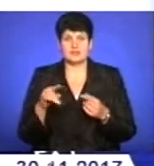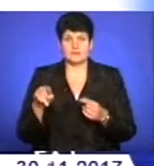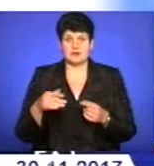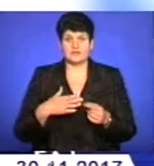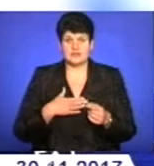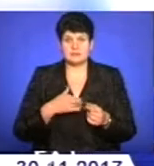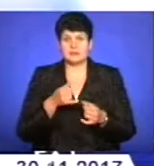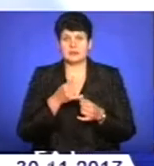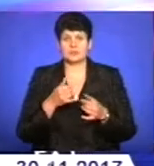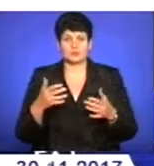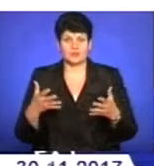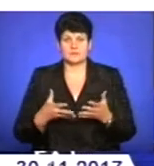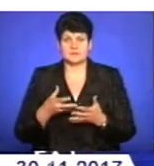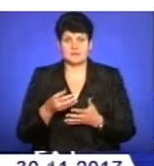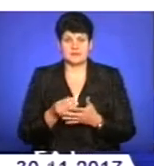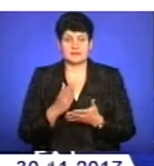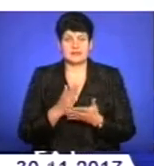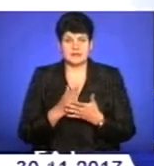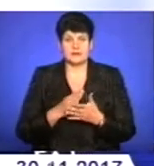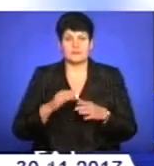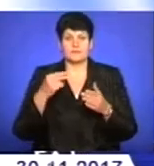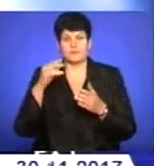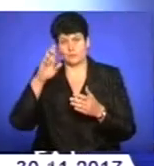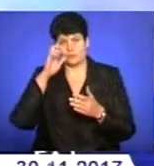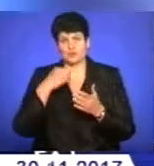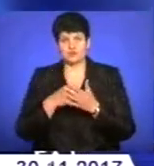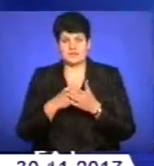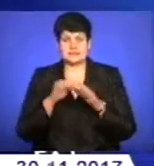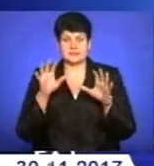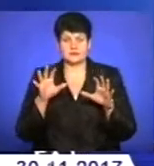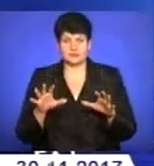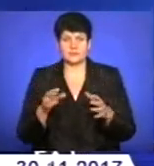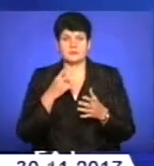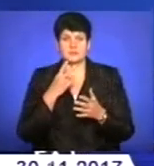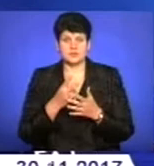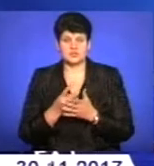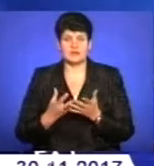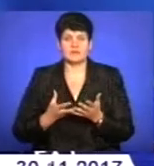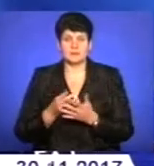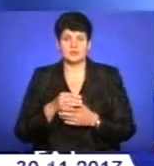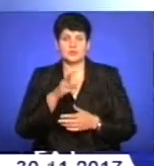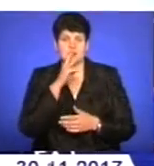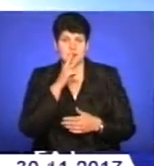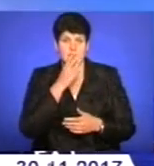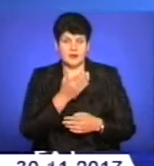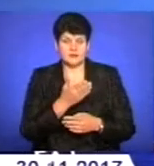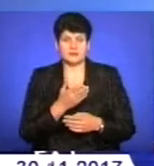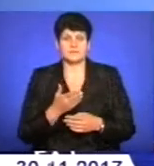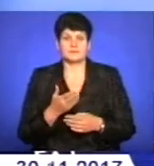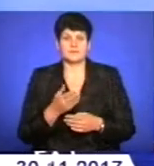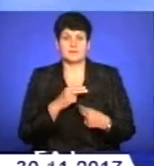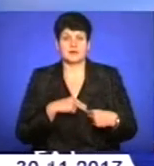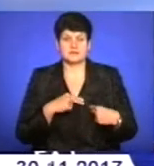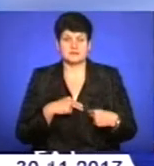нас, ми не в змозі заплатити. Є бюджетне законодавство, яке передбачає першочергову виплату заробітної платні тим самим